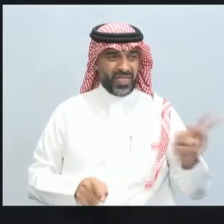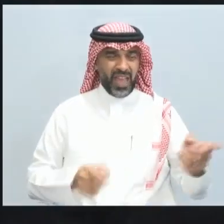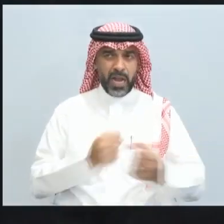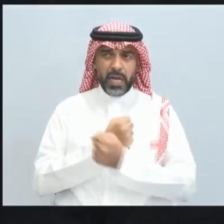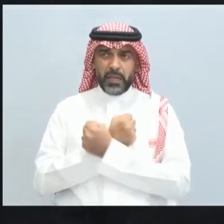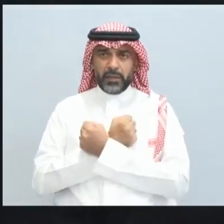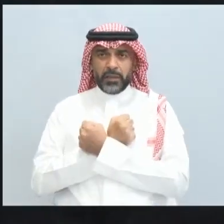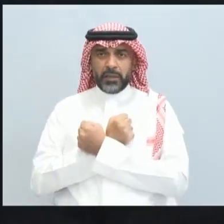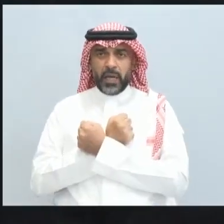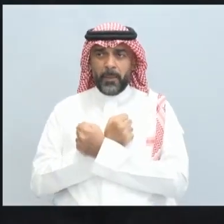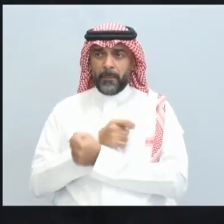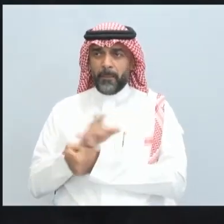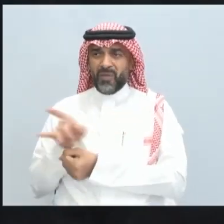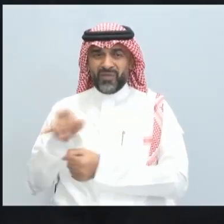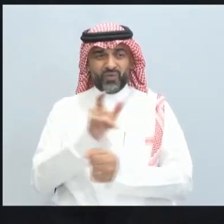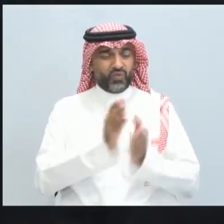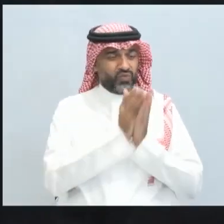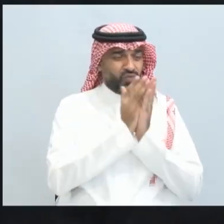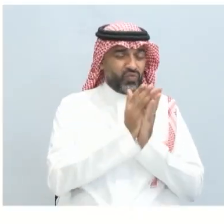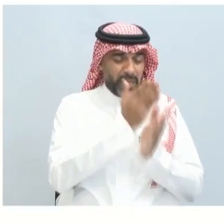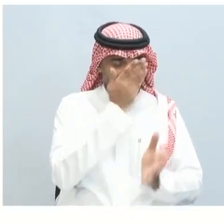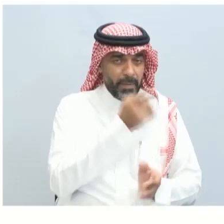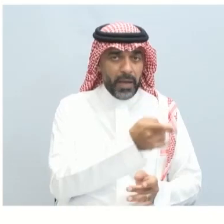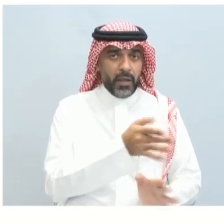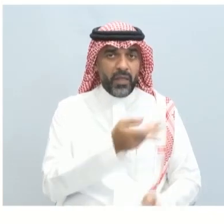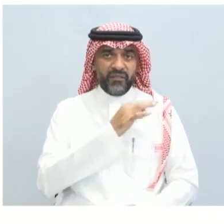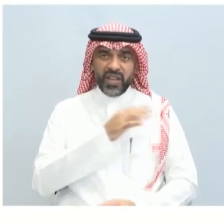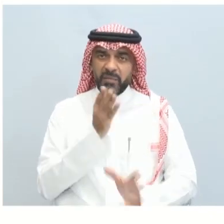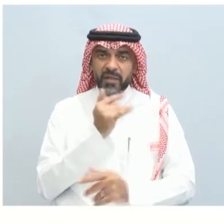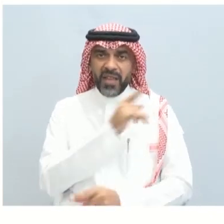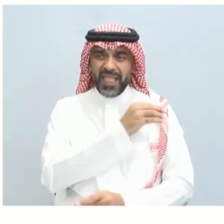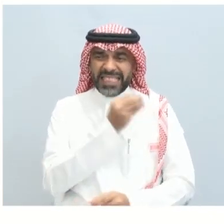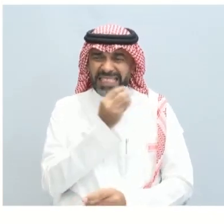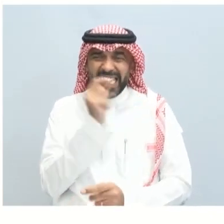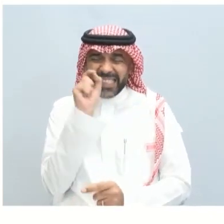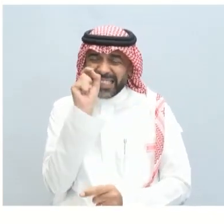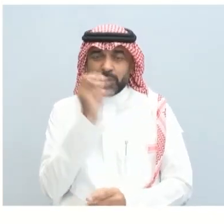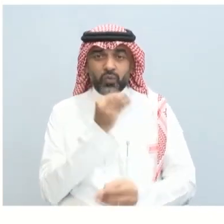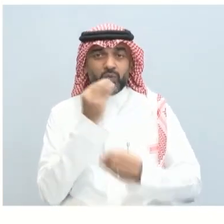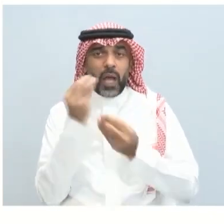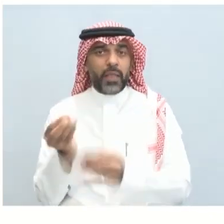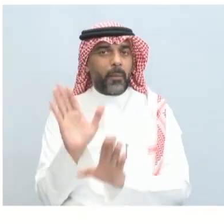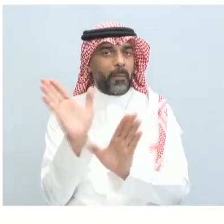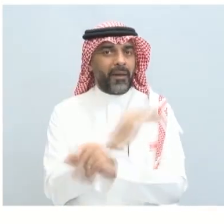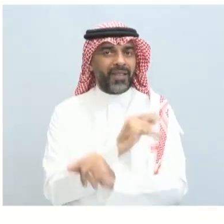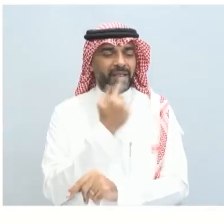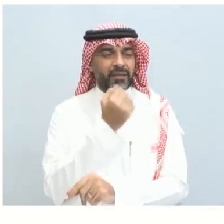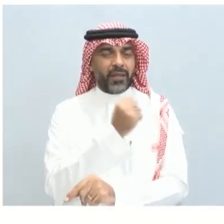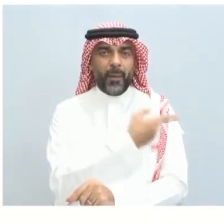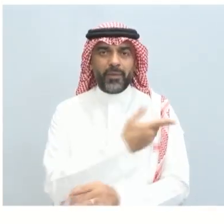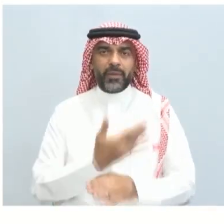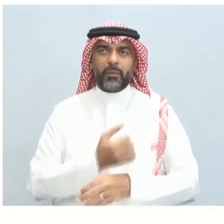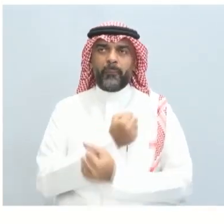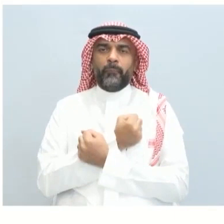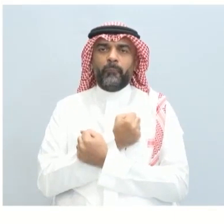الغشاء الرقيق على نوى التمره مكانه الانبياء بعدها تناولناها انهم